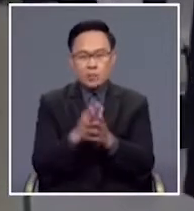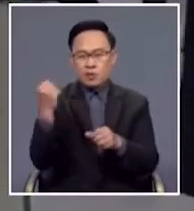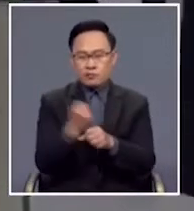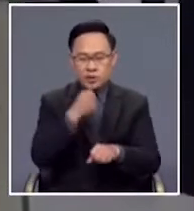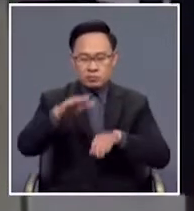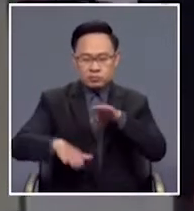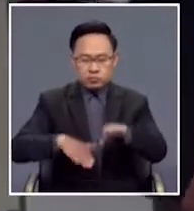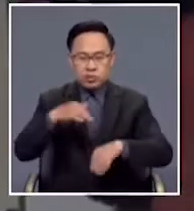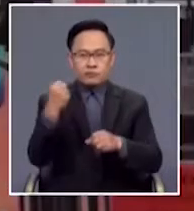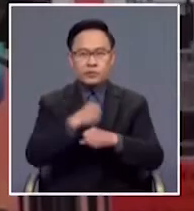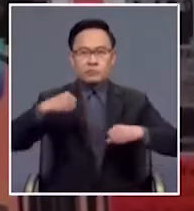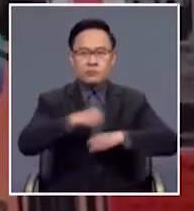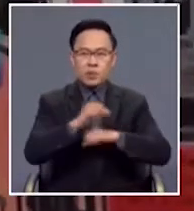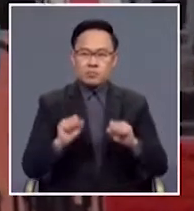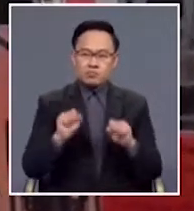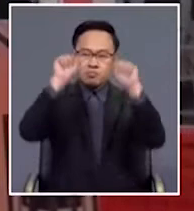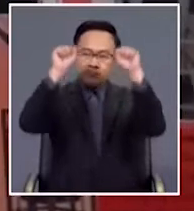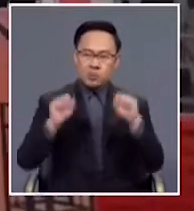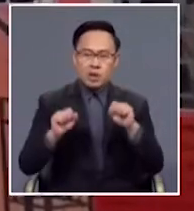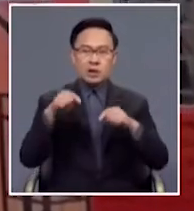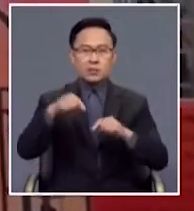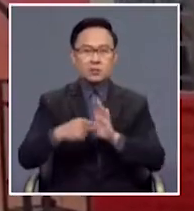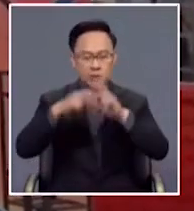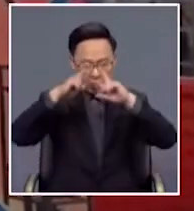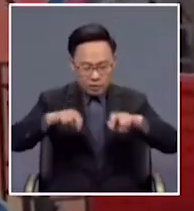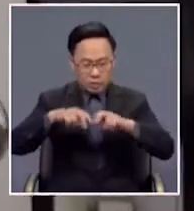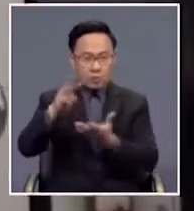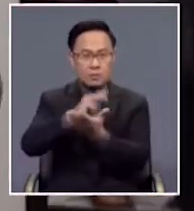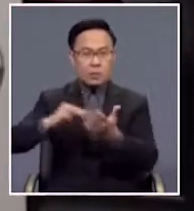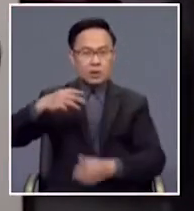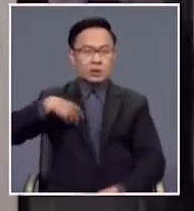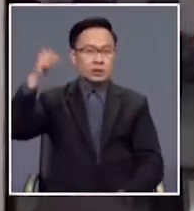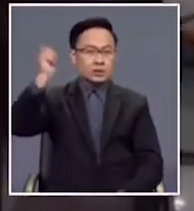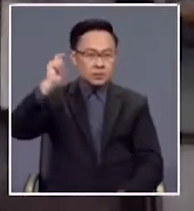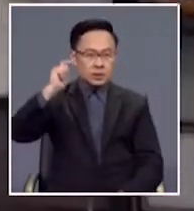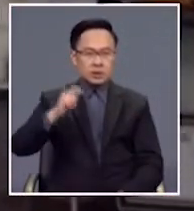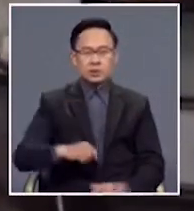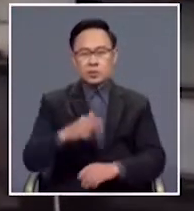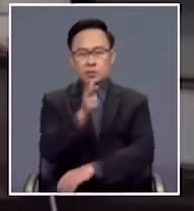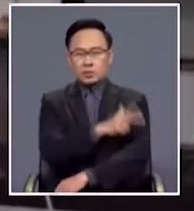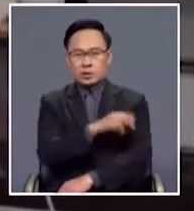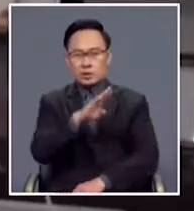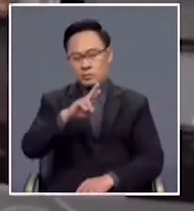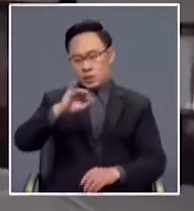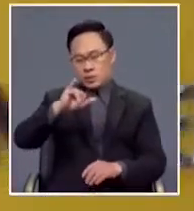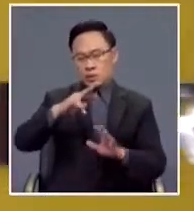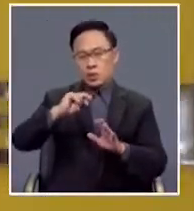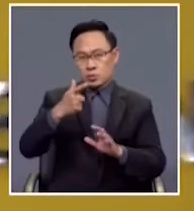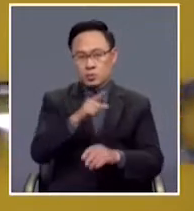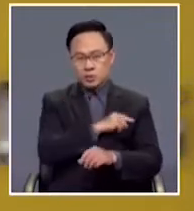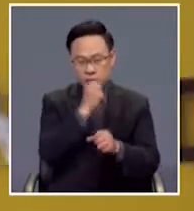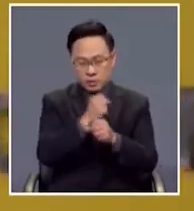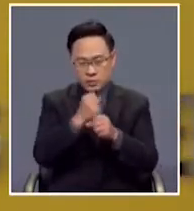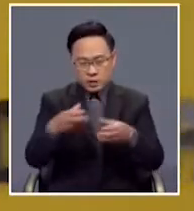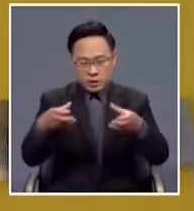วิจัยพัฒนาของมหาวิทยาลัยธรรมศาสตร์โดยผู้ช่วยศาสตราจารย์ดร.บรรยงรุ่งเรืองด้วยบุญจากภาควิช